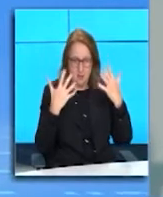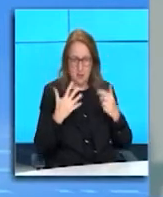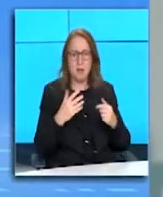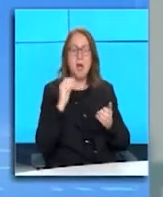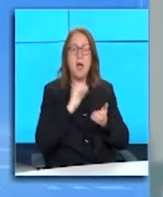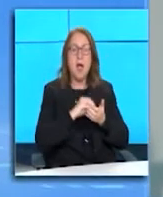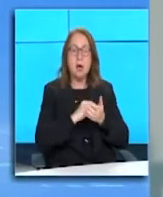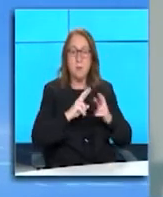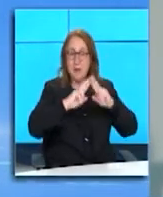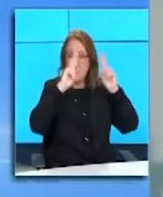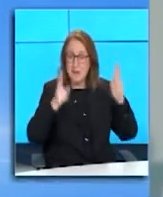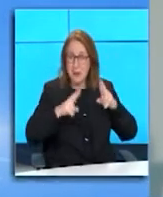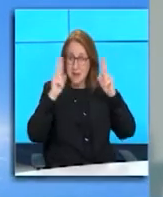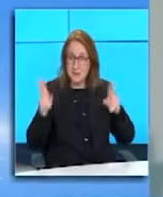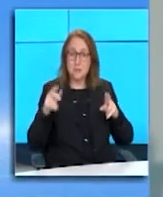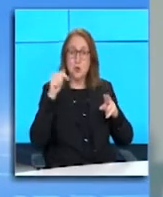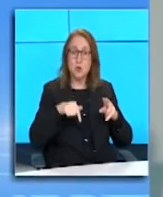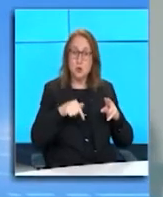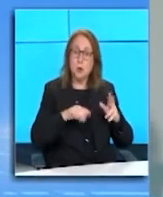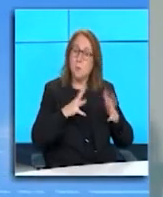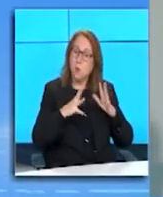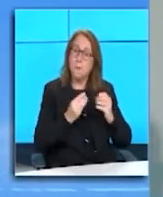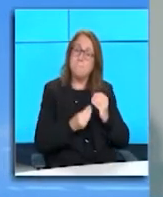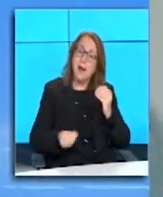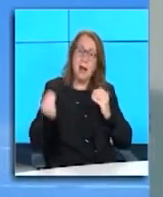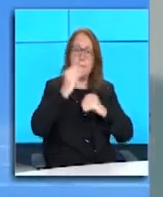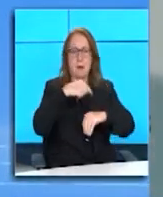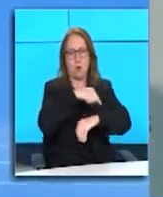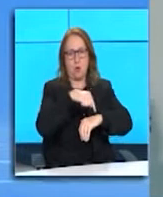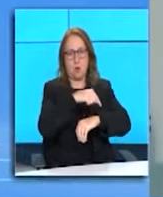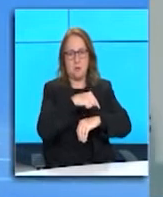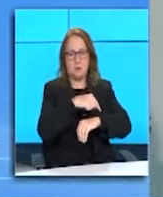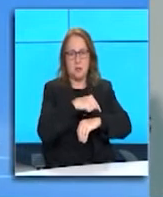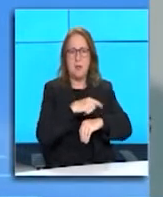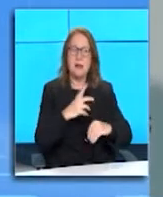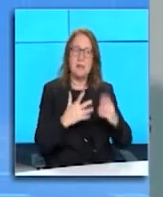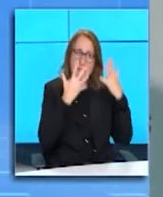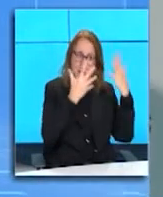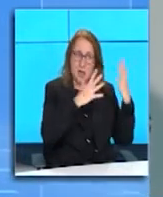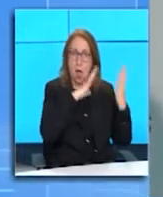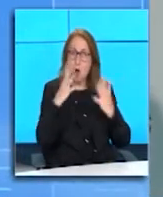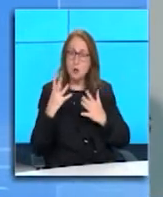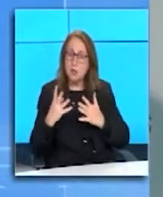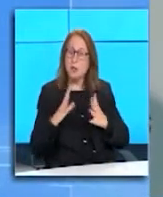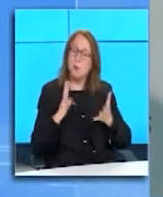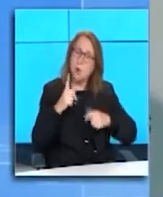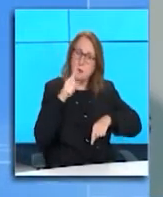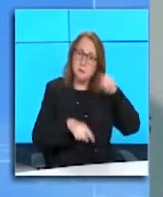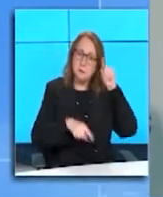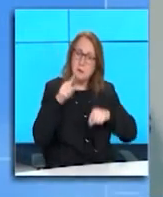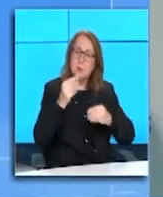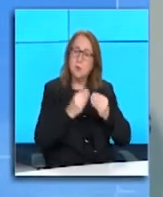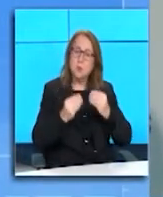στα καταστήματα λιανικού εμπορίου σε περισσότερες ώρες της ημέρας, έτσι ώστε να αποφευθεί, στο μέτρο που αυτό είναι δυνατό, η δημιουργία ουρών